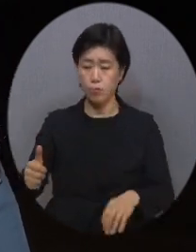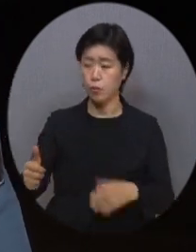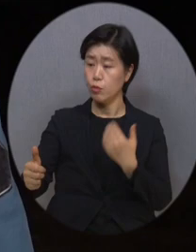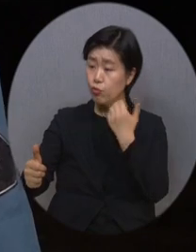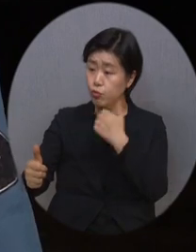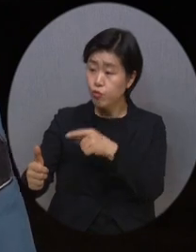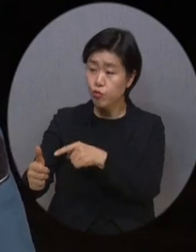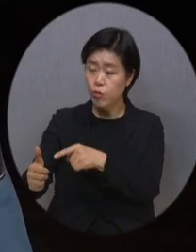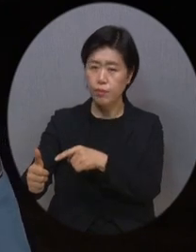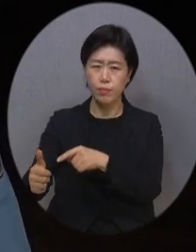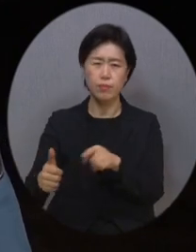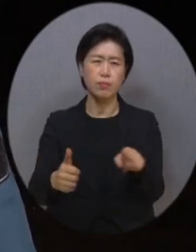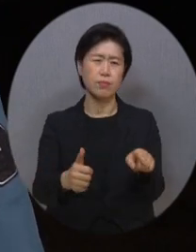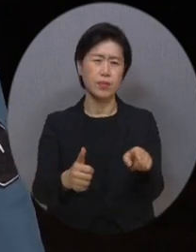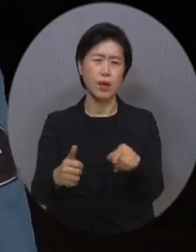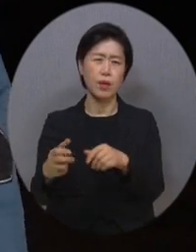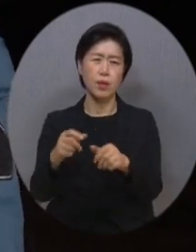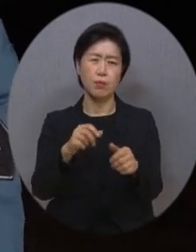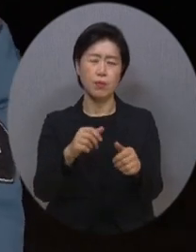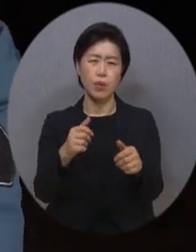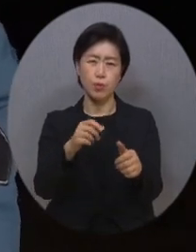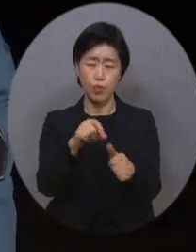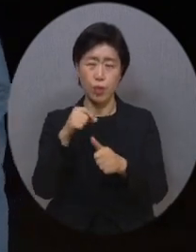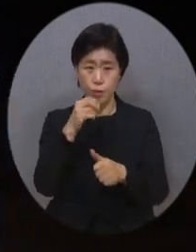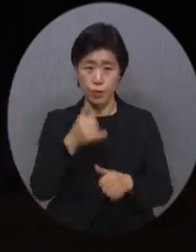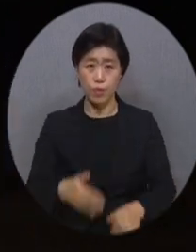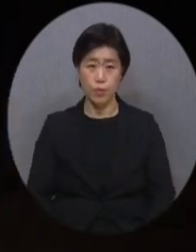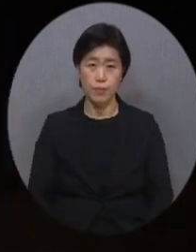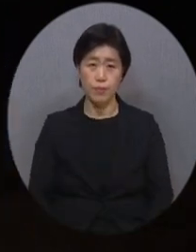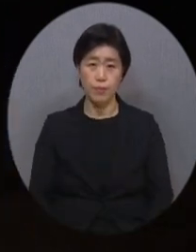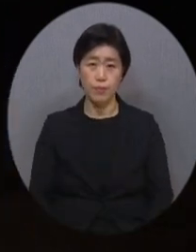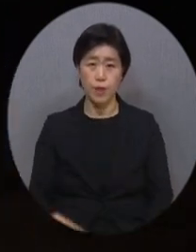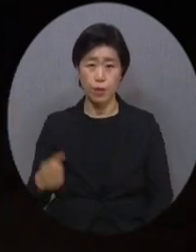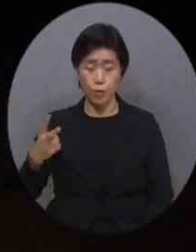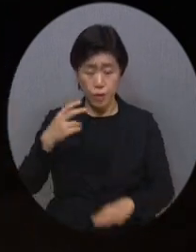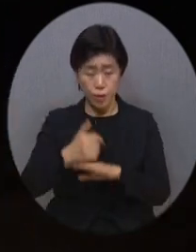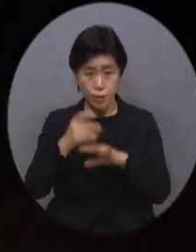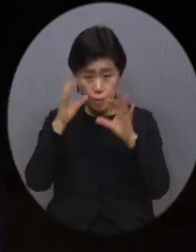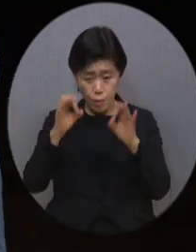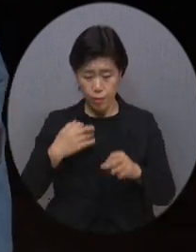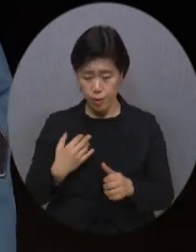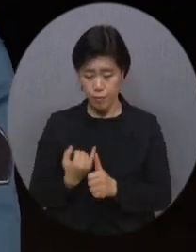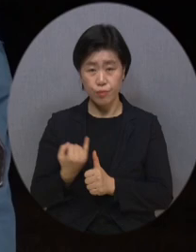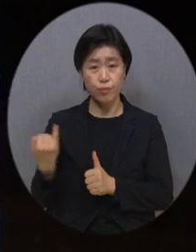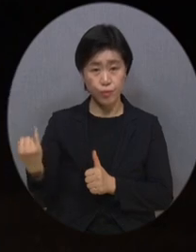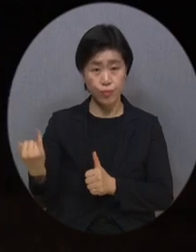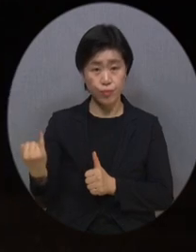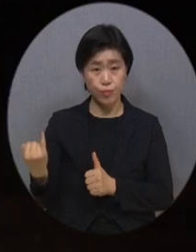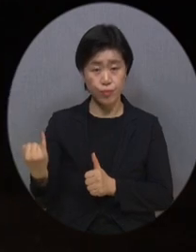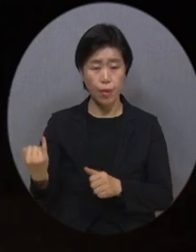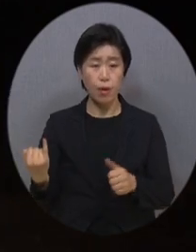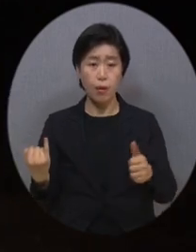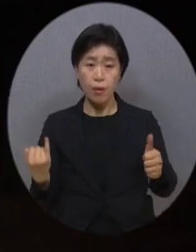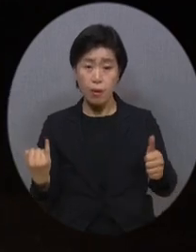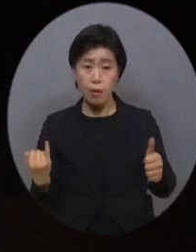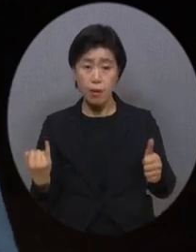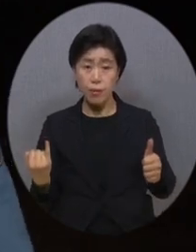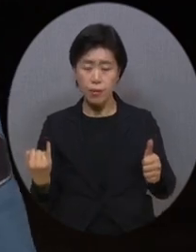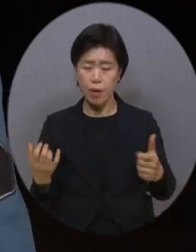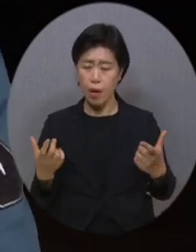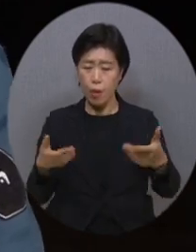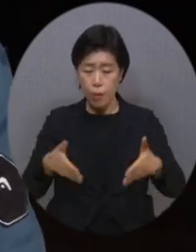영태기를. 근데 나중에 딱 보니까 아, 또 우리 와이프랑 또 같은 동네야. 그 와이프 오빠하고도 또 친구야.